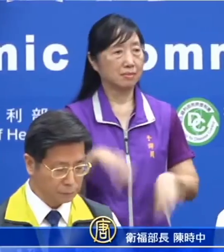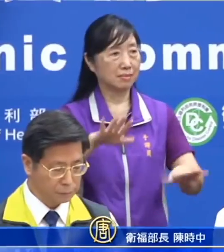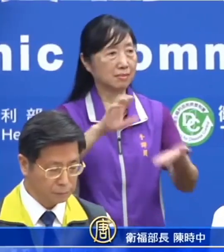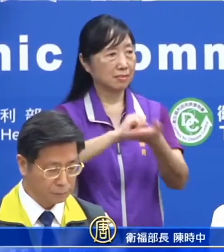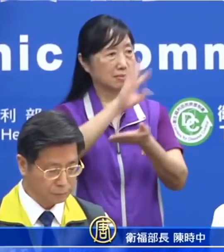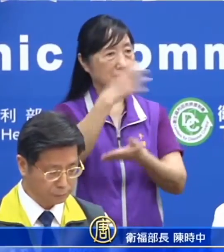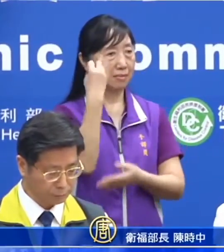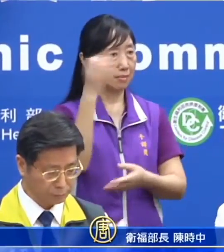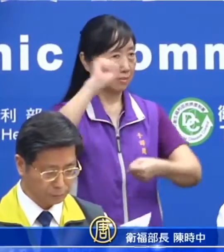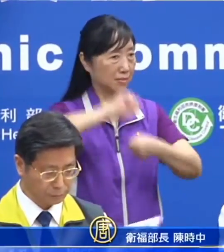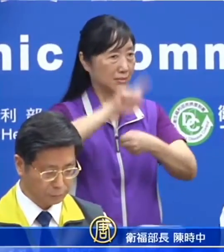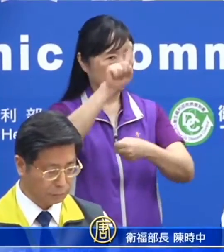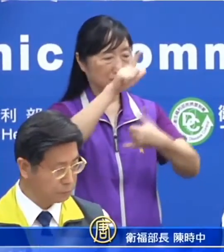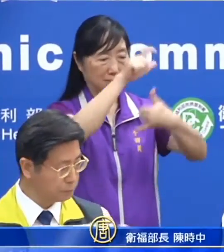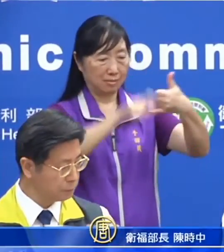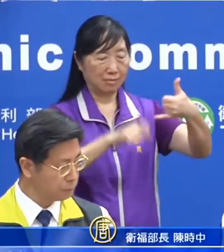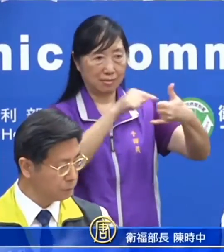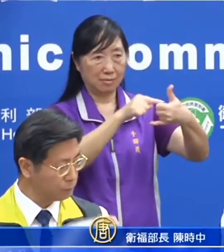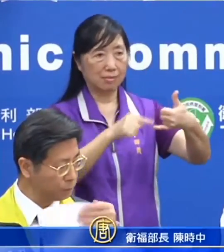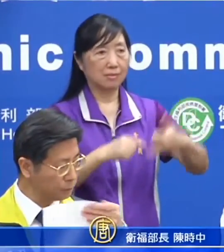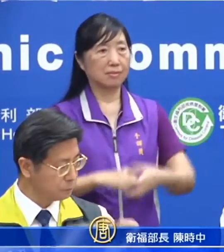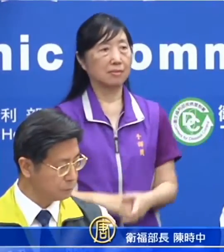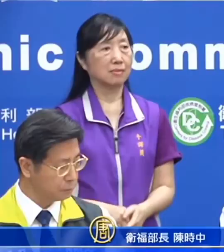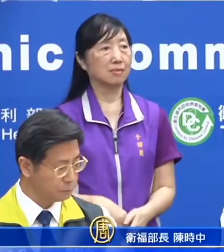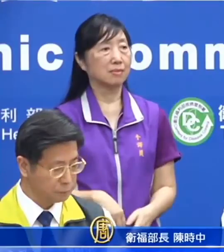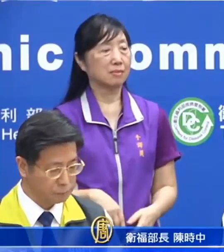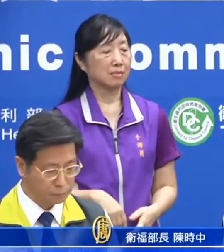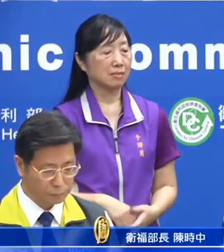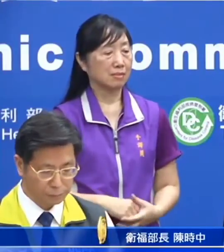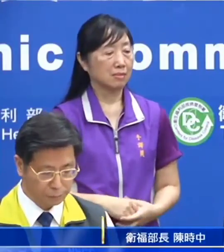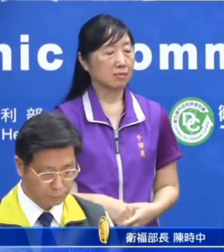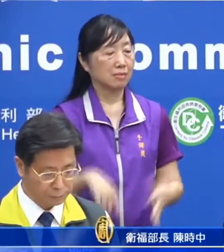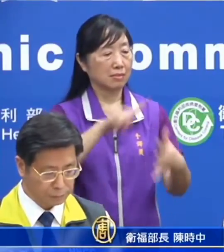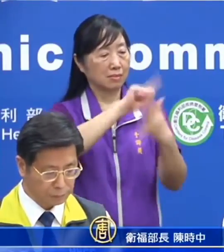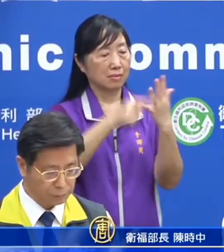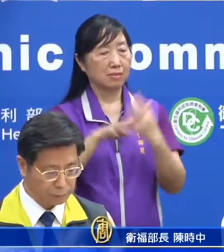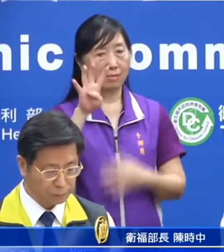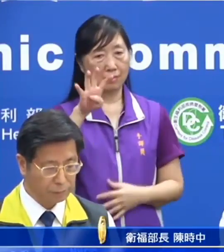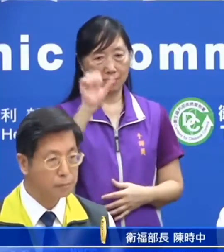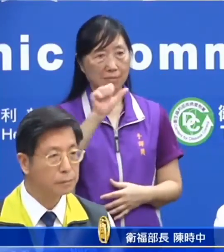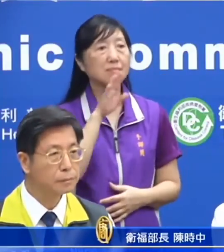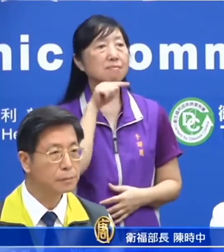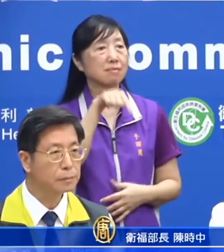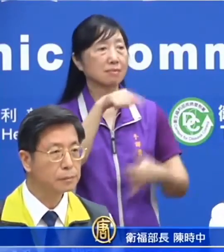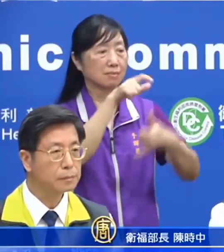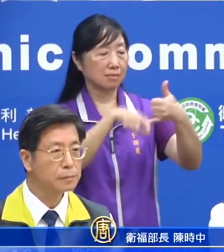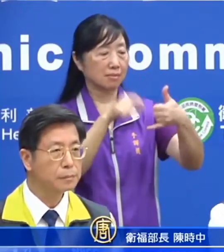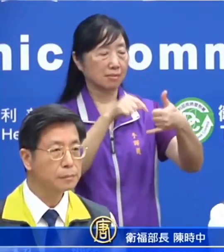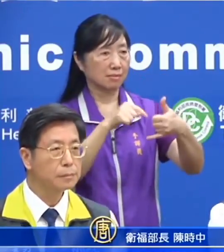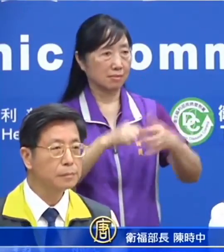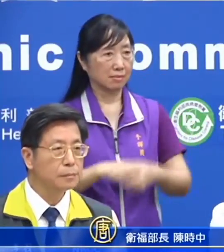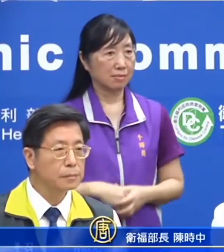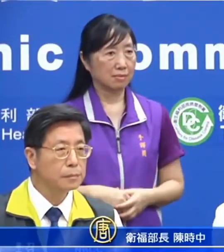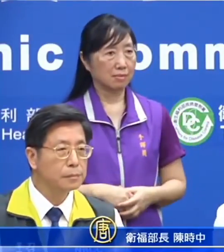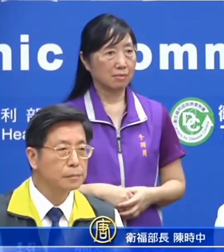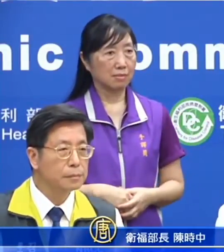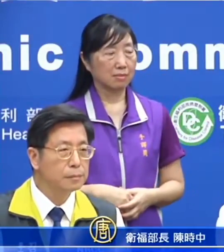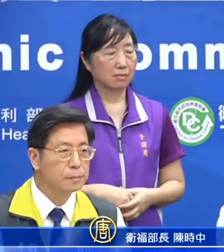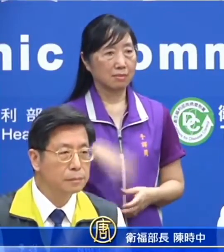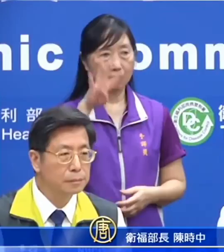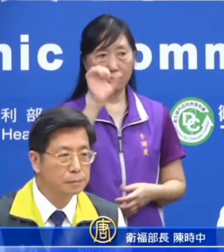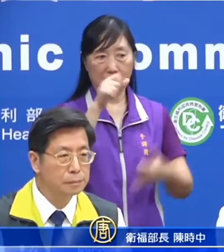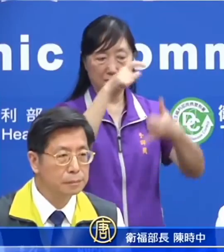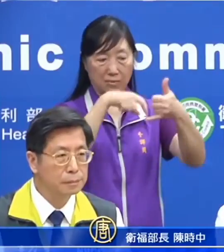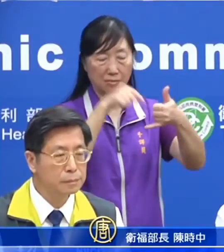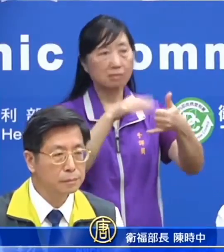天新增的一个案例，确诊的案例，我们第四十五号的案例。那第四十五案例还是从